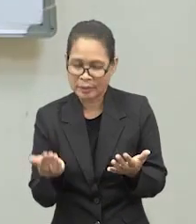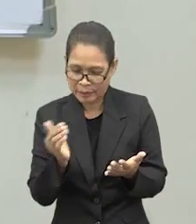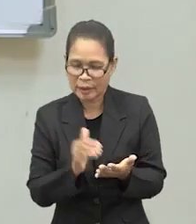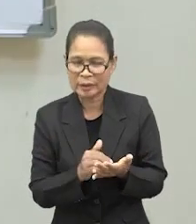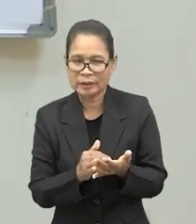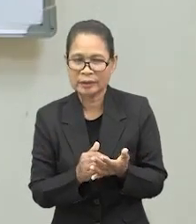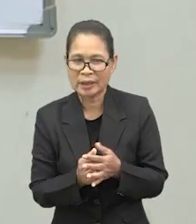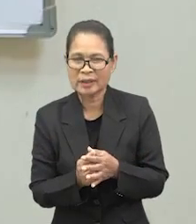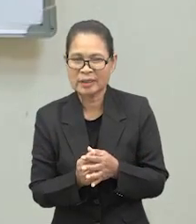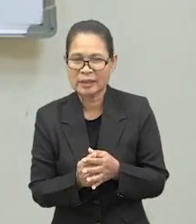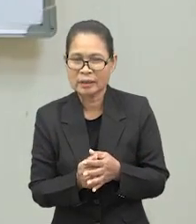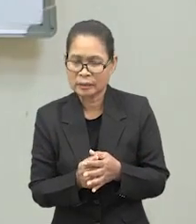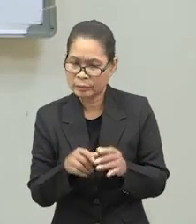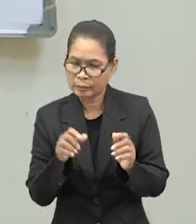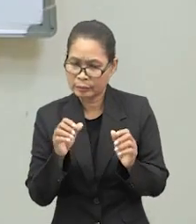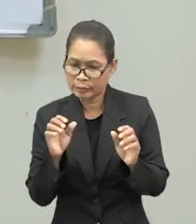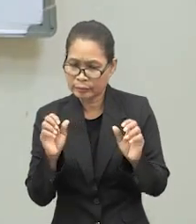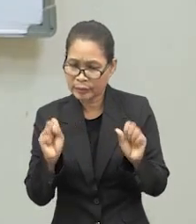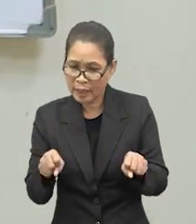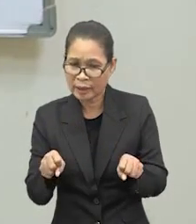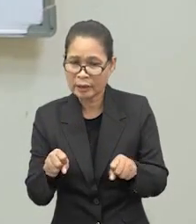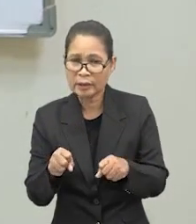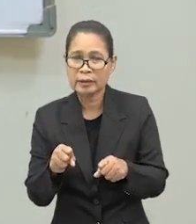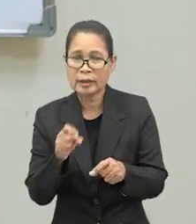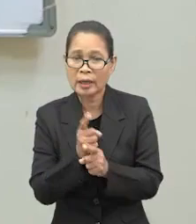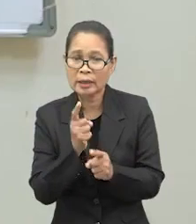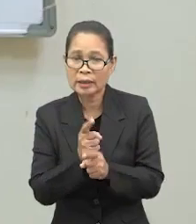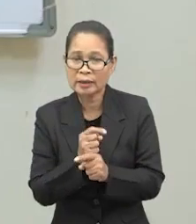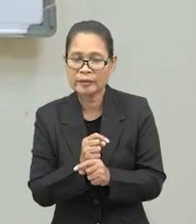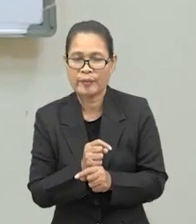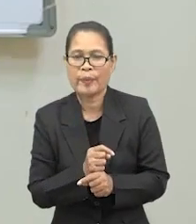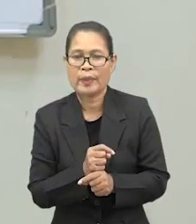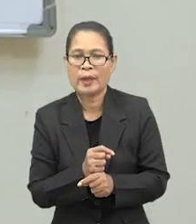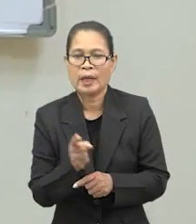thật ta ai tới rủi ọt bên này khu xua tha